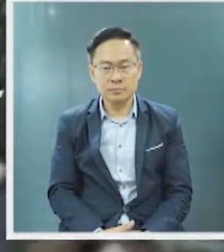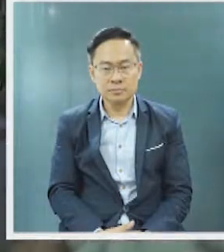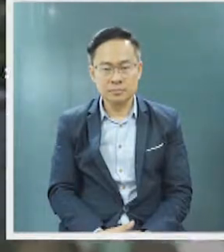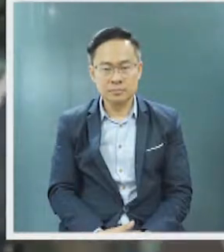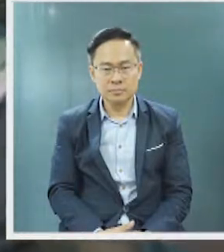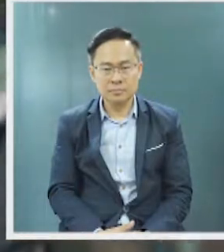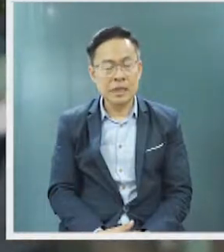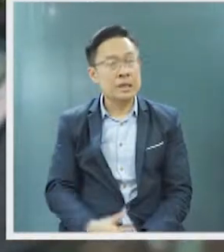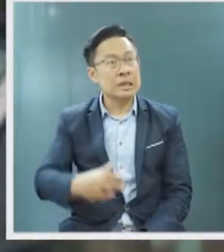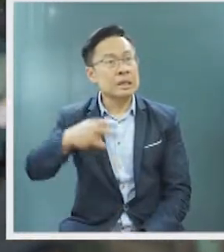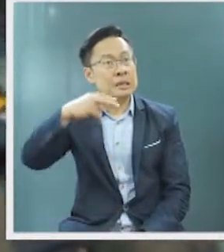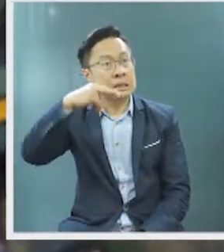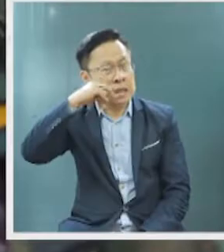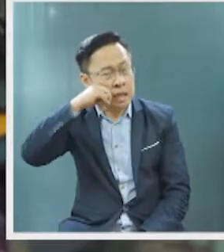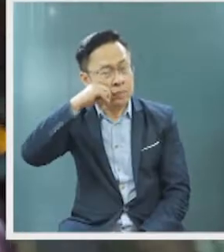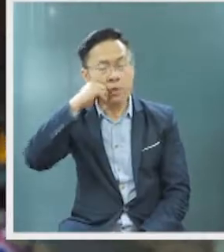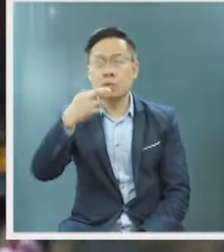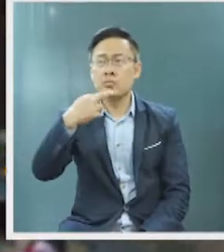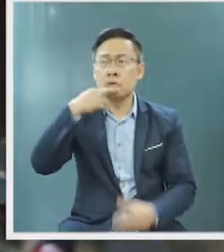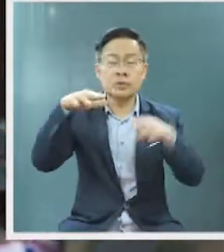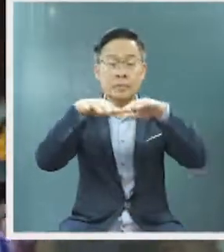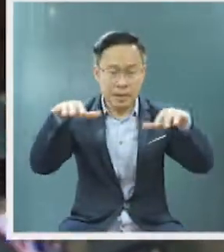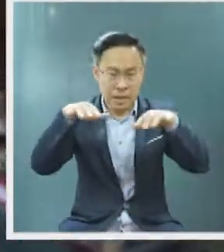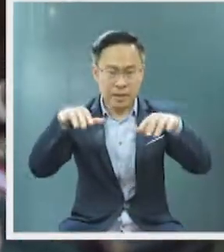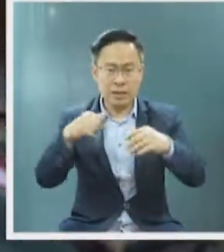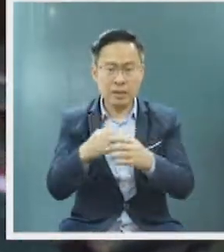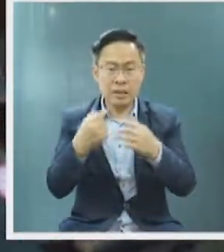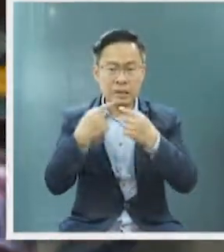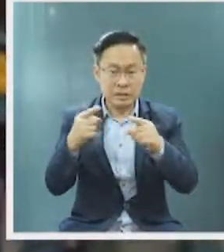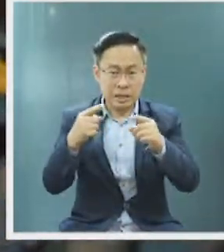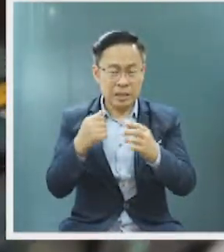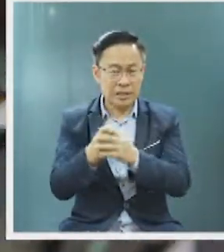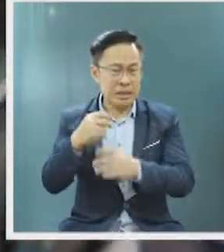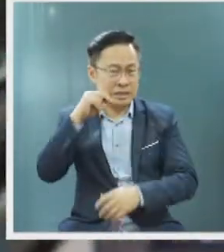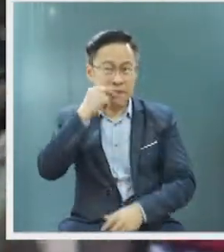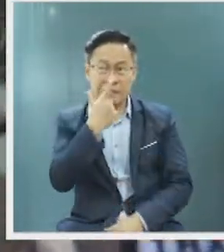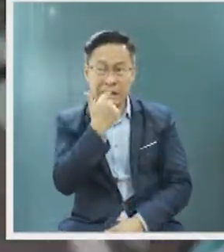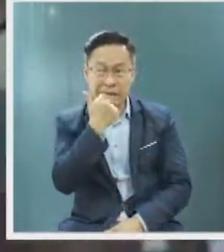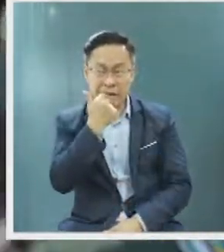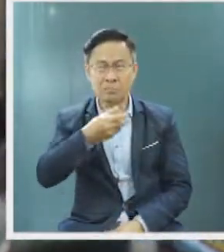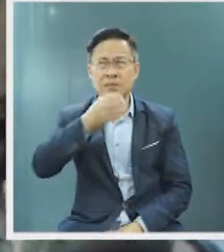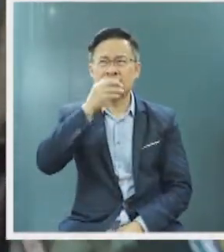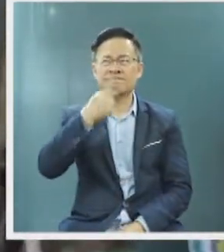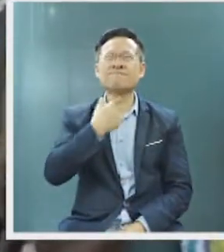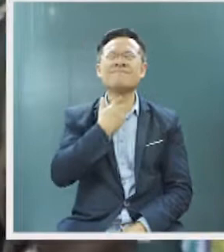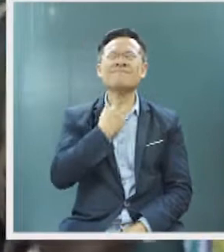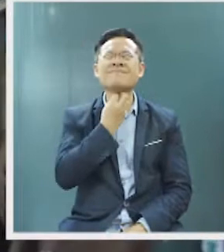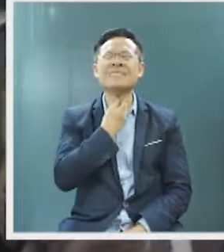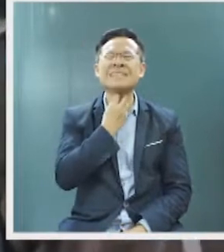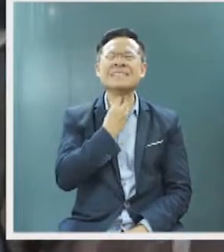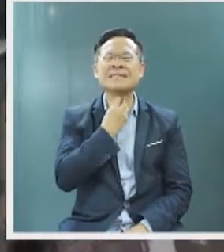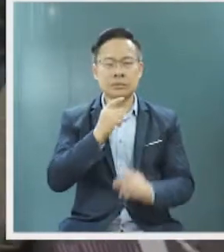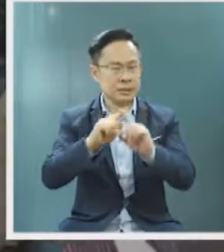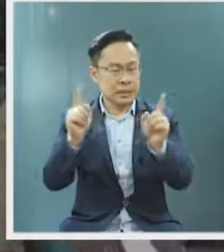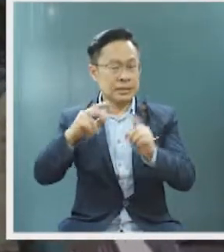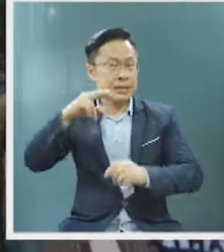ถ้าว่าน้ำจะมีรสจืดนะครับจะไม่ฝาดจะไม่ขมแต่ถ้าเป็นสีแดงพอเรากินไปสักพักมันจะเคืองคอแต่ถ้าเป็นสีขาวเรากินแล้วไม่เป็นไรไม่เ